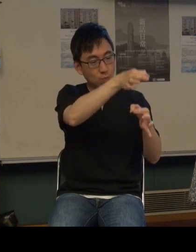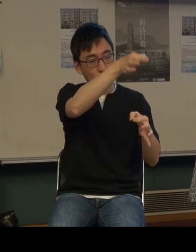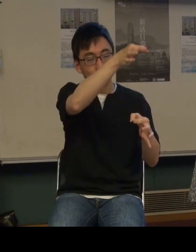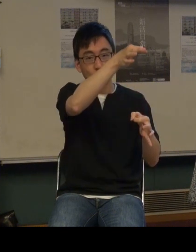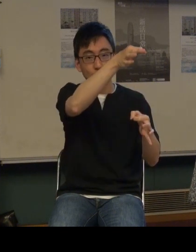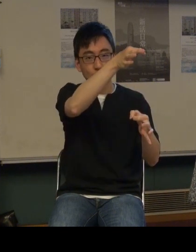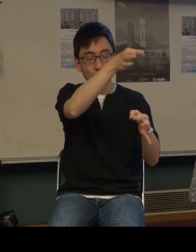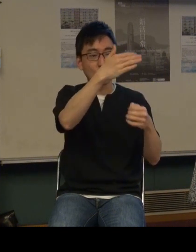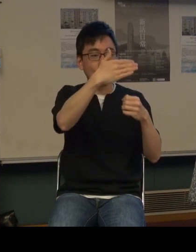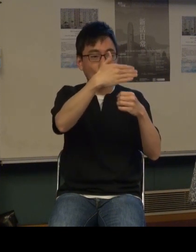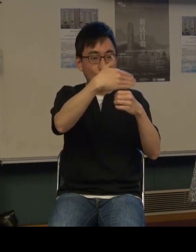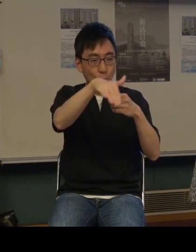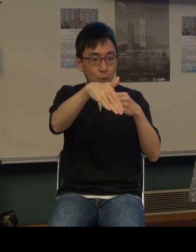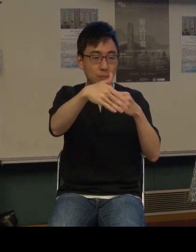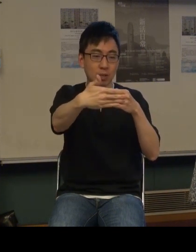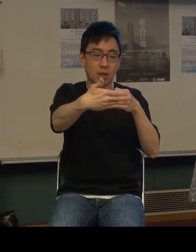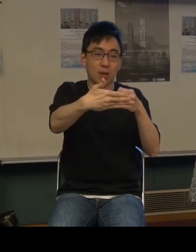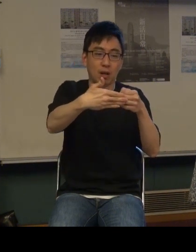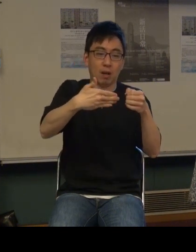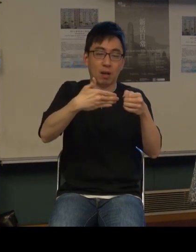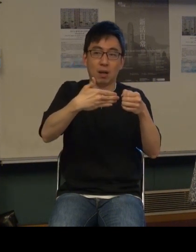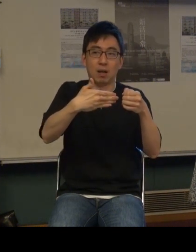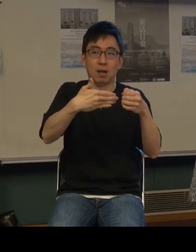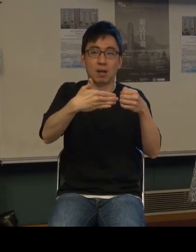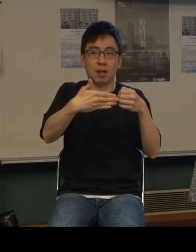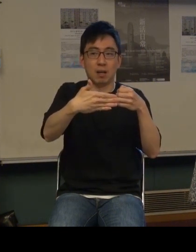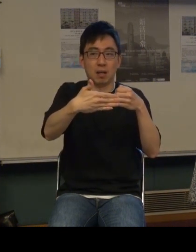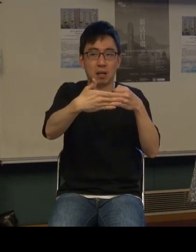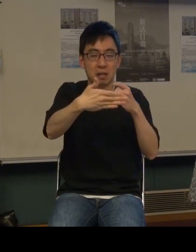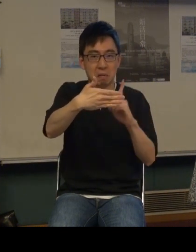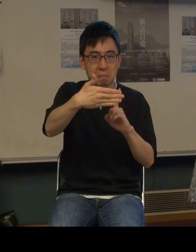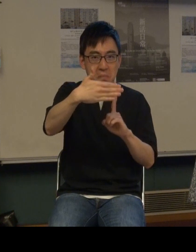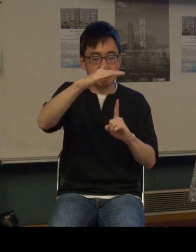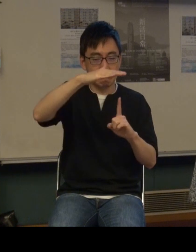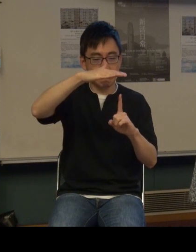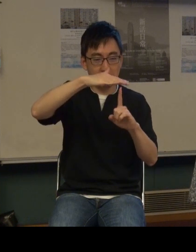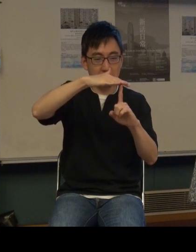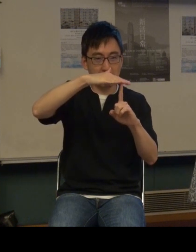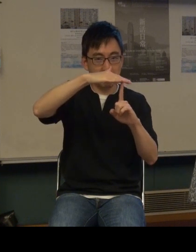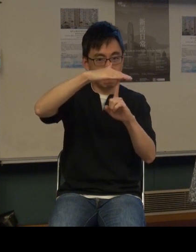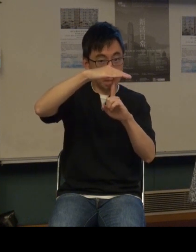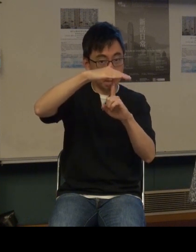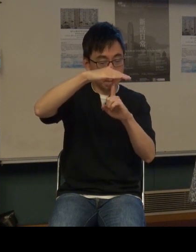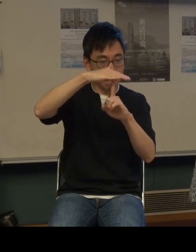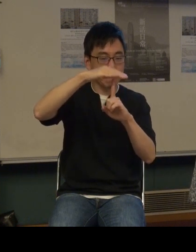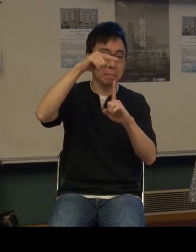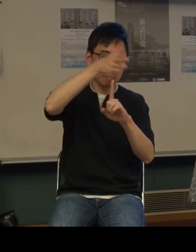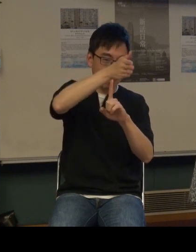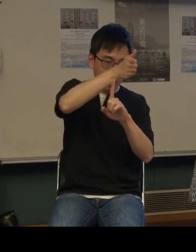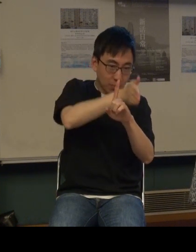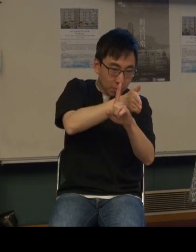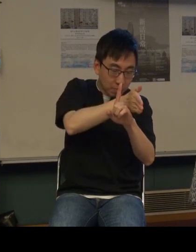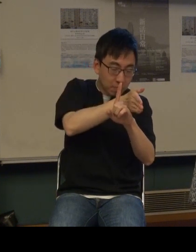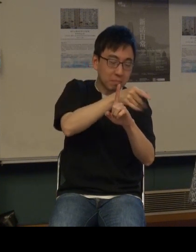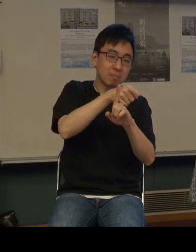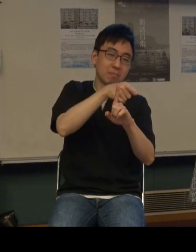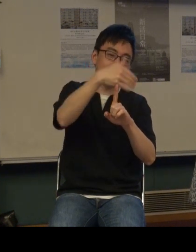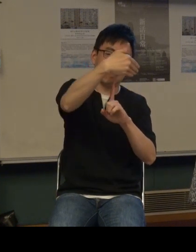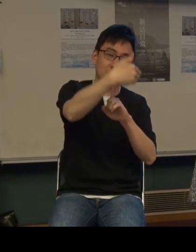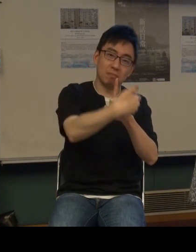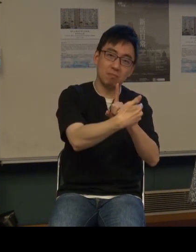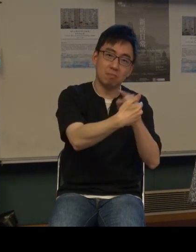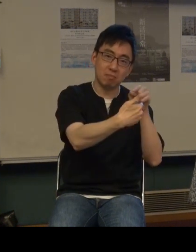咧嘅外面咧係褪入咗少少嘅，咁所以咧我哋可以喺上喺呢度咧起埲牆，起埲外牆，而嗰個